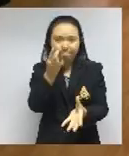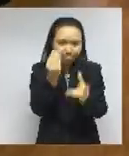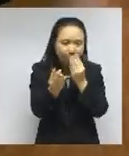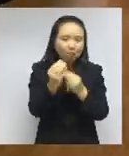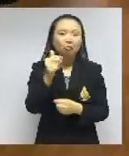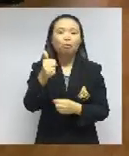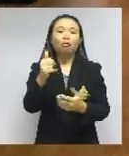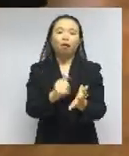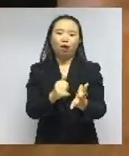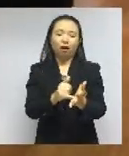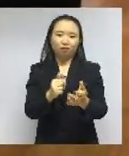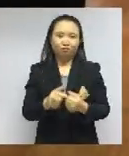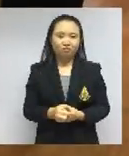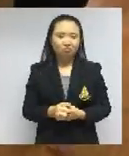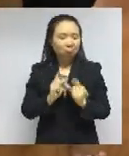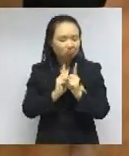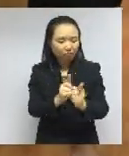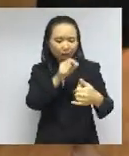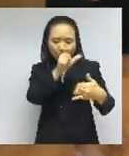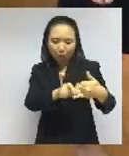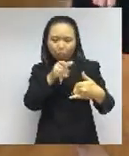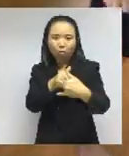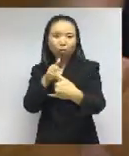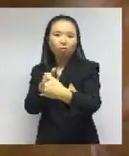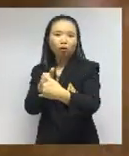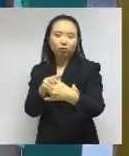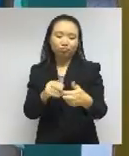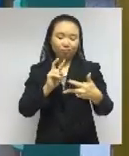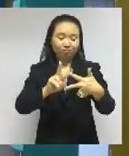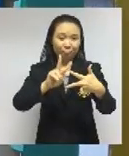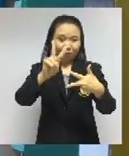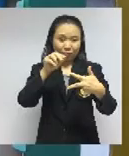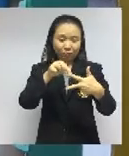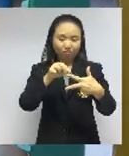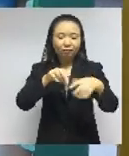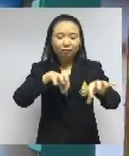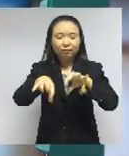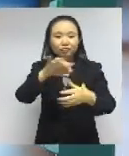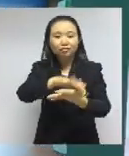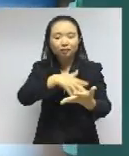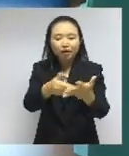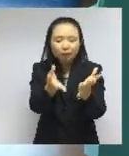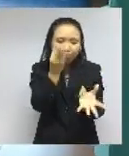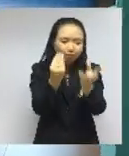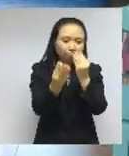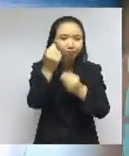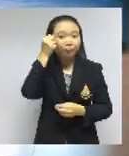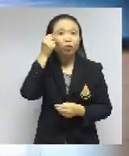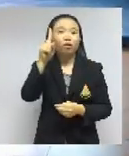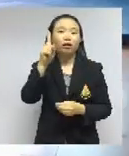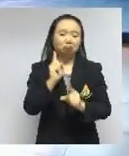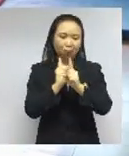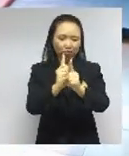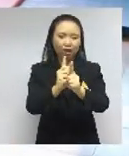รู้ของเด็กนะคะเป็นรายบุคคลนะคะ 2.การจัดตารางเรียนประจำวันห